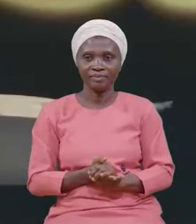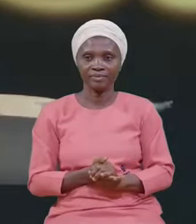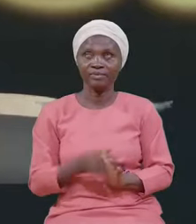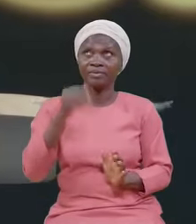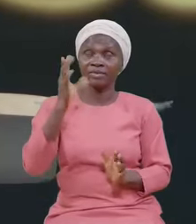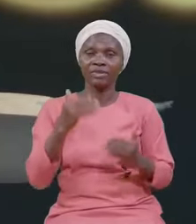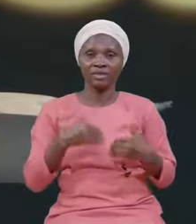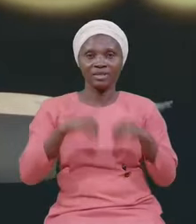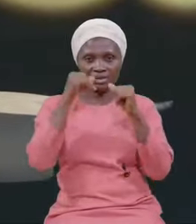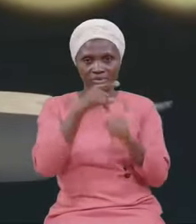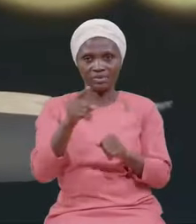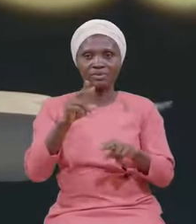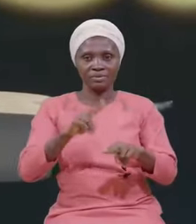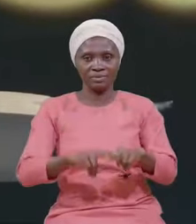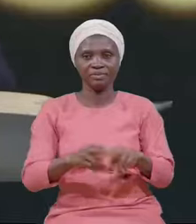amen.